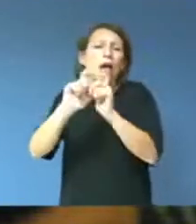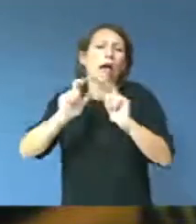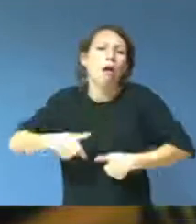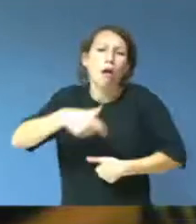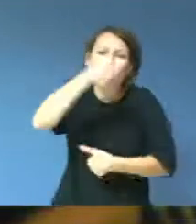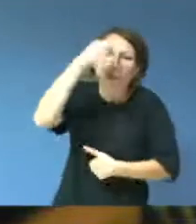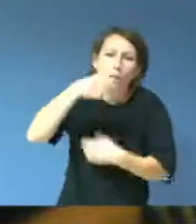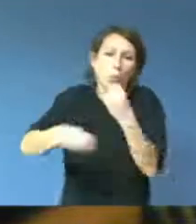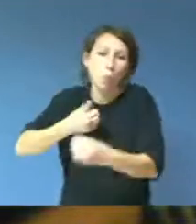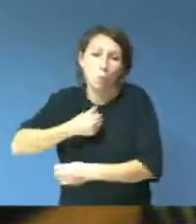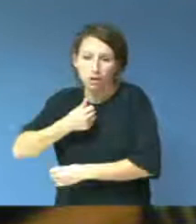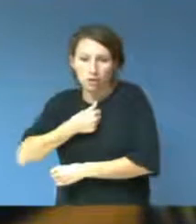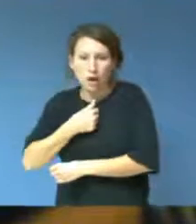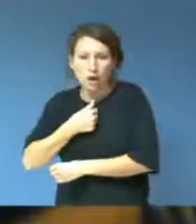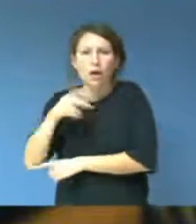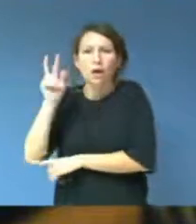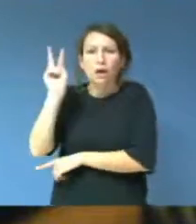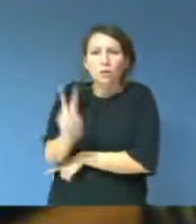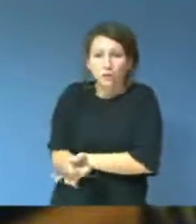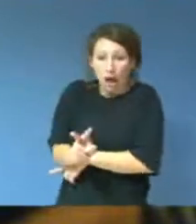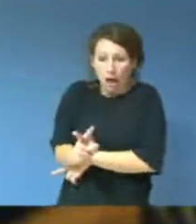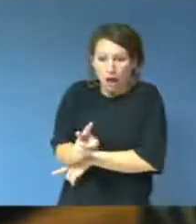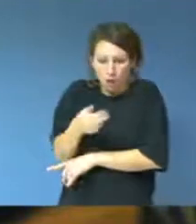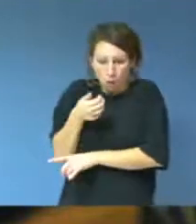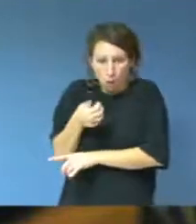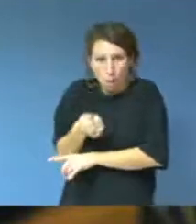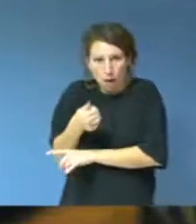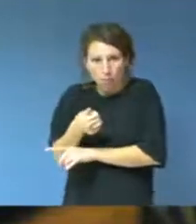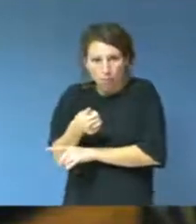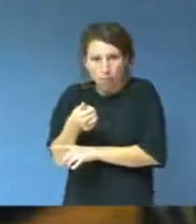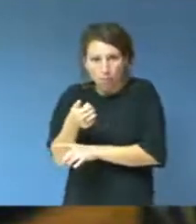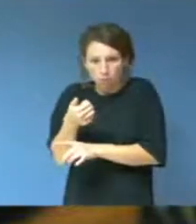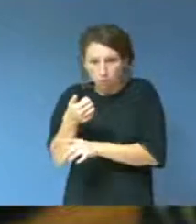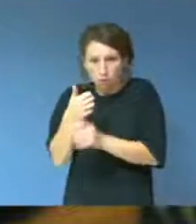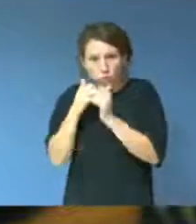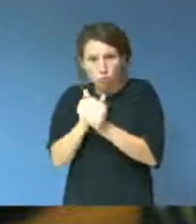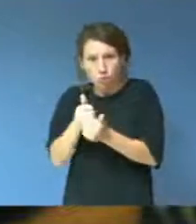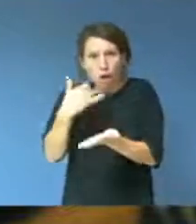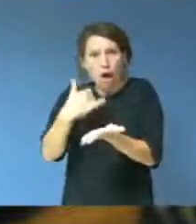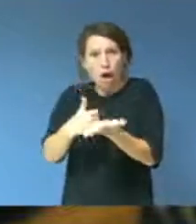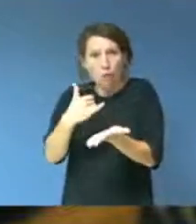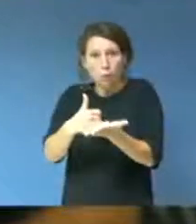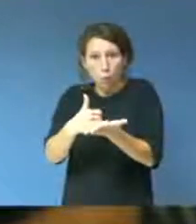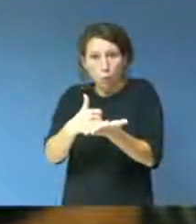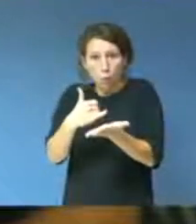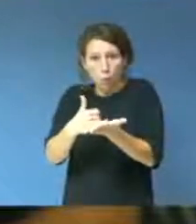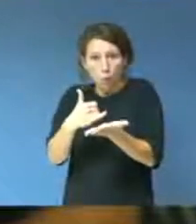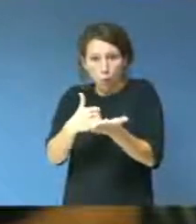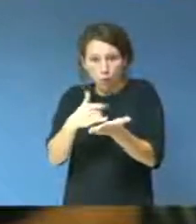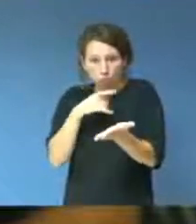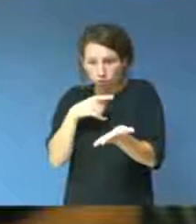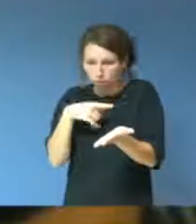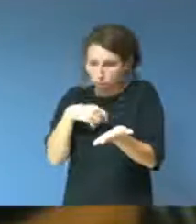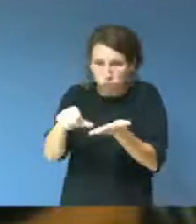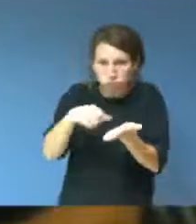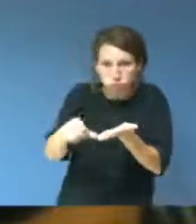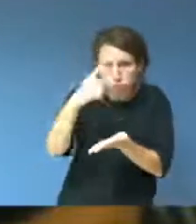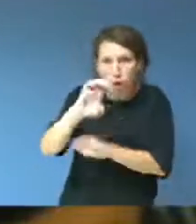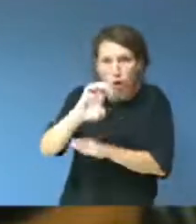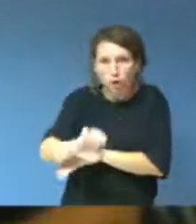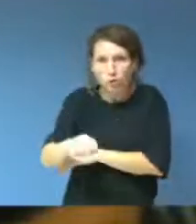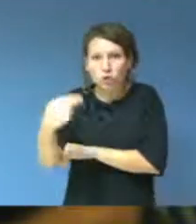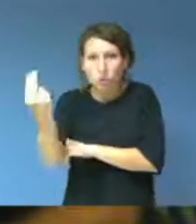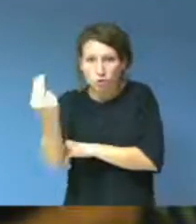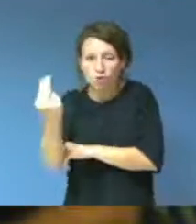niveau, par leurs impôts, en fait, à l'ensemble des dépenses de l'État, dont l'éducation nationale. En l'absence